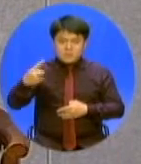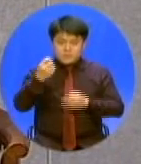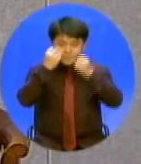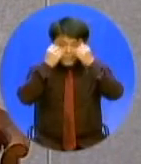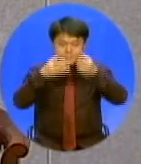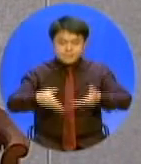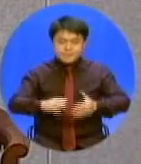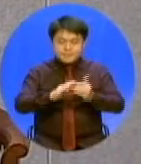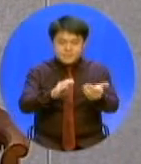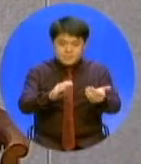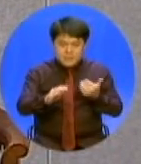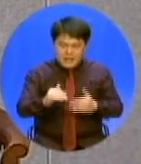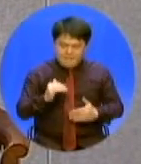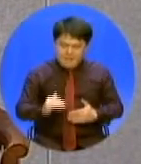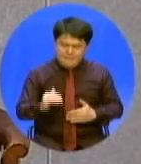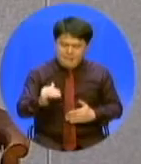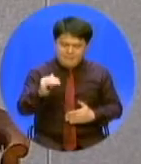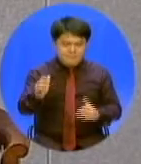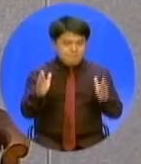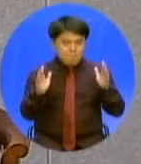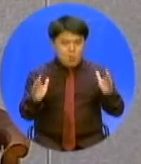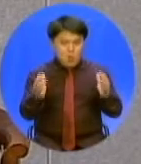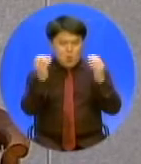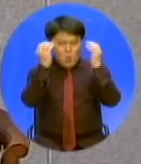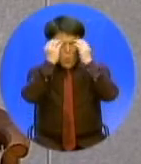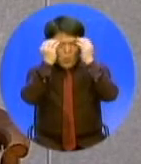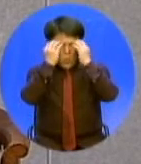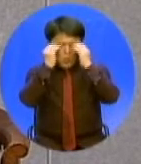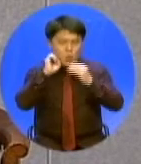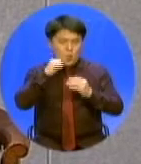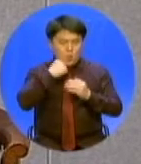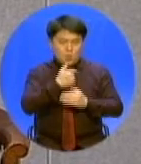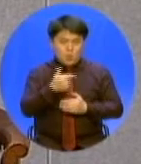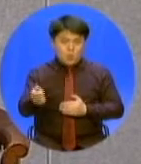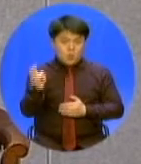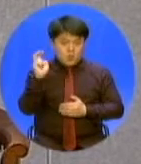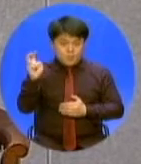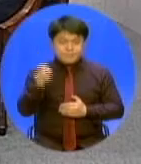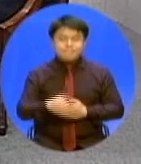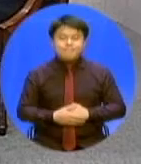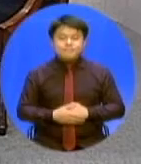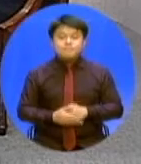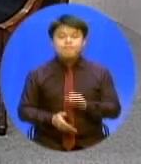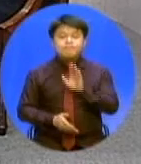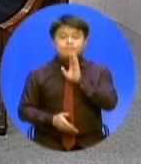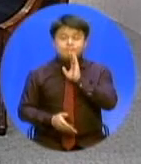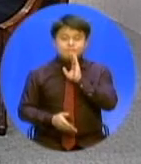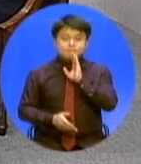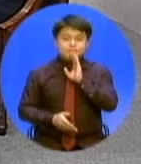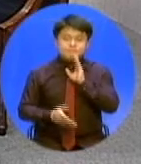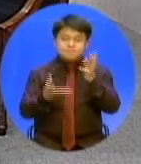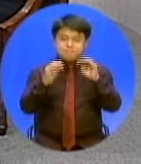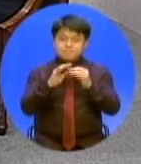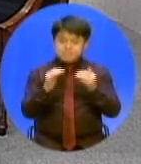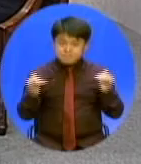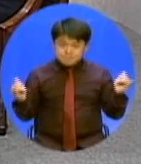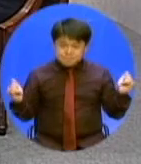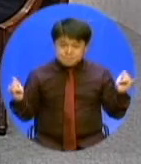네. 그 과정에 굉장히 고통과 이런 어려움이 네. 따랐을 텐데 물론 예. 그 사이에 여러분들이 참